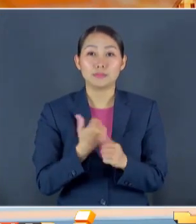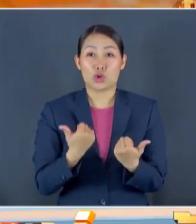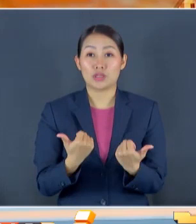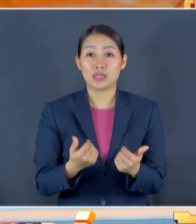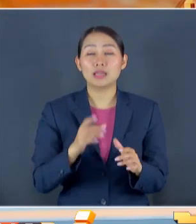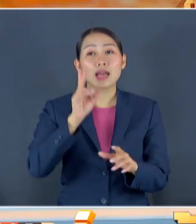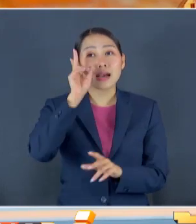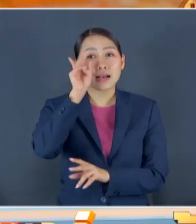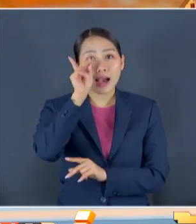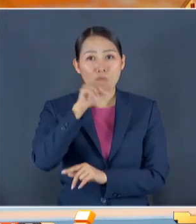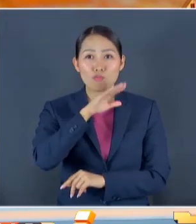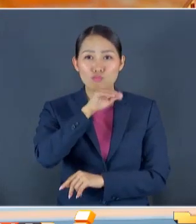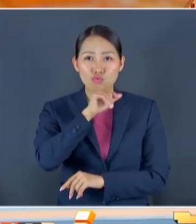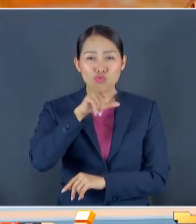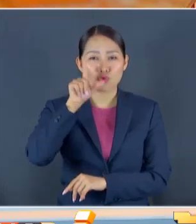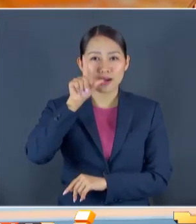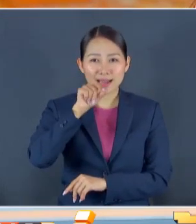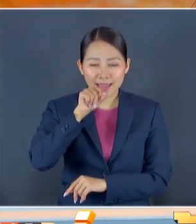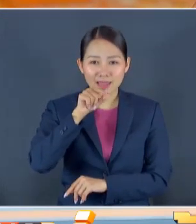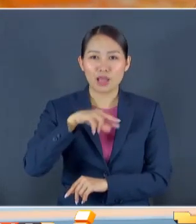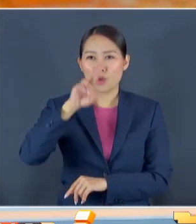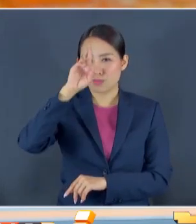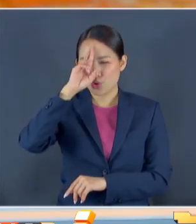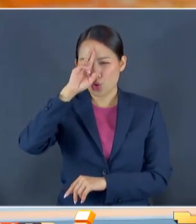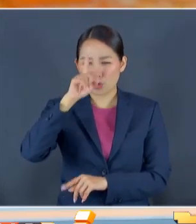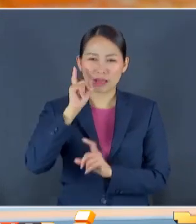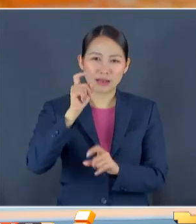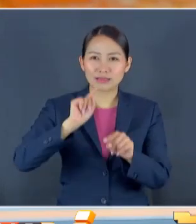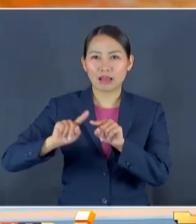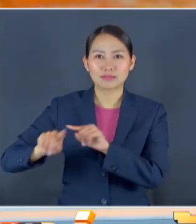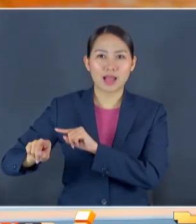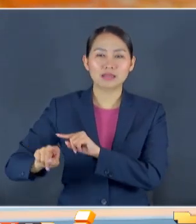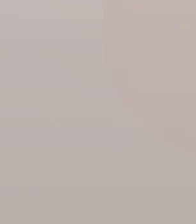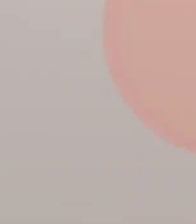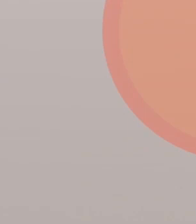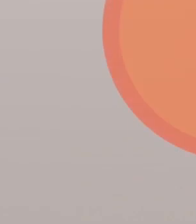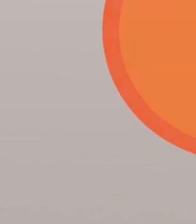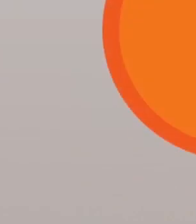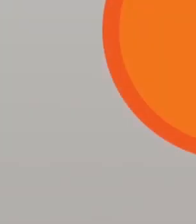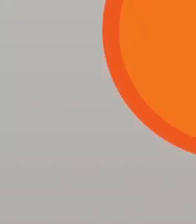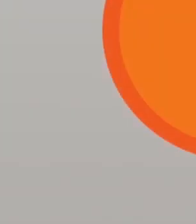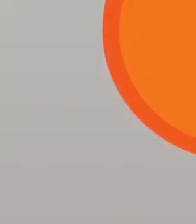นะคุณผู้ชมฮะให้สิ้นซากไปด้วยเพราะมันมีผลกระทบต่อพี่น้องเกษตรกรแล้วก็อย่างที่เราได้เคยนำเสนอไป